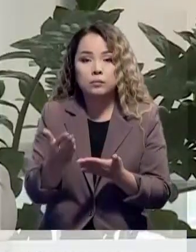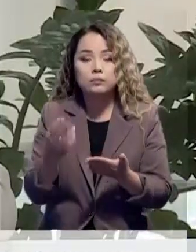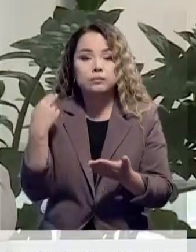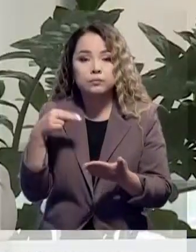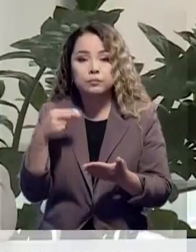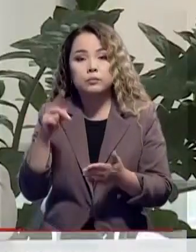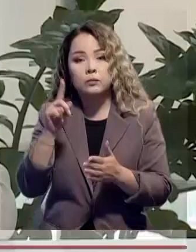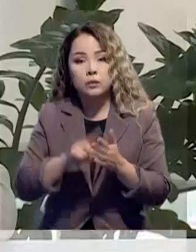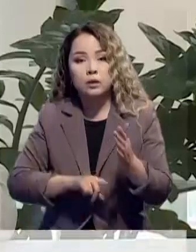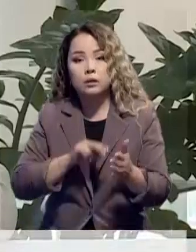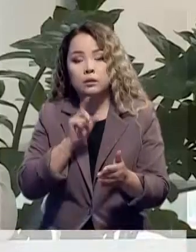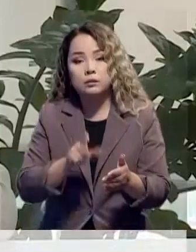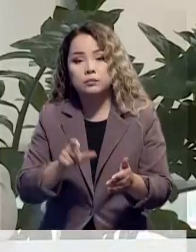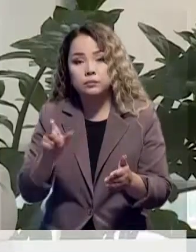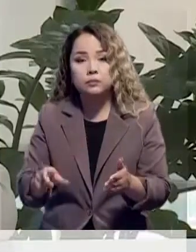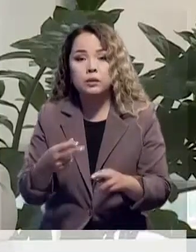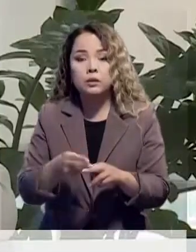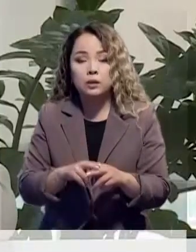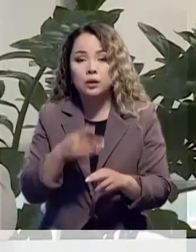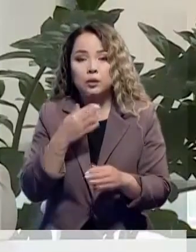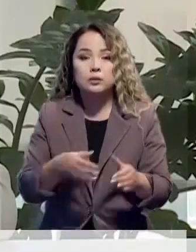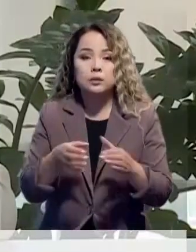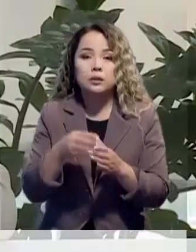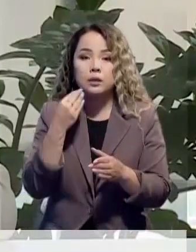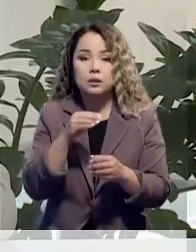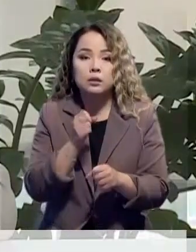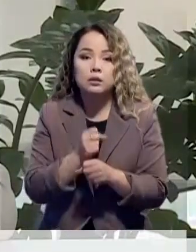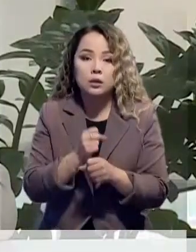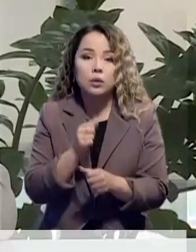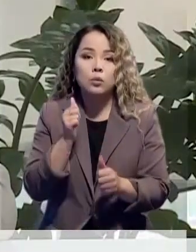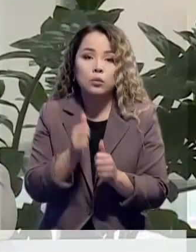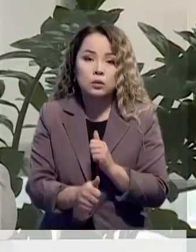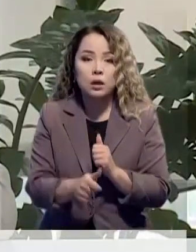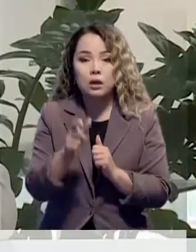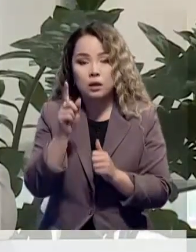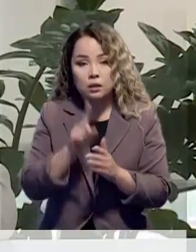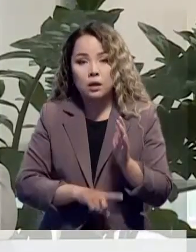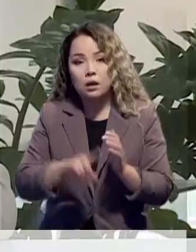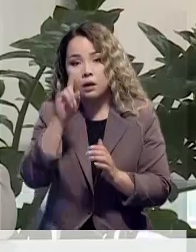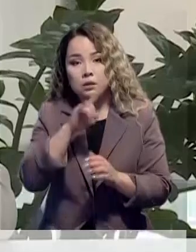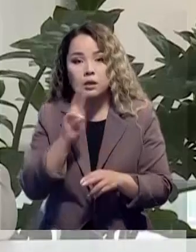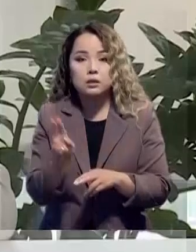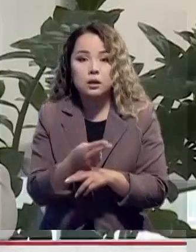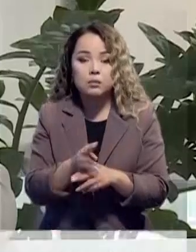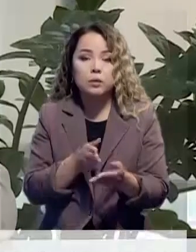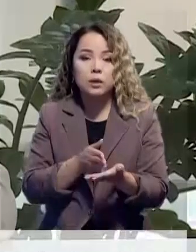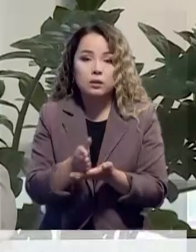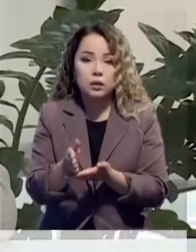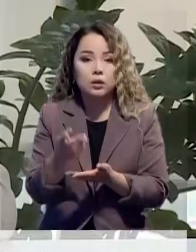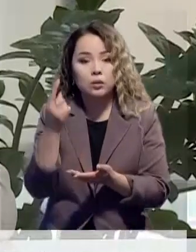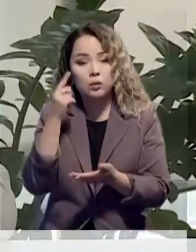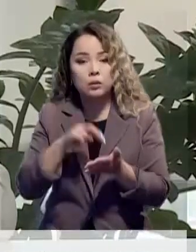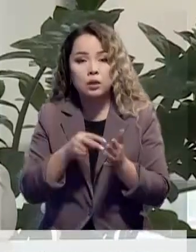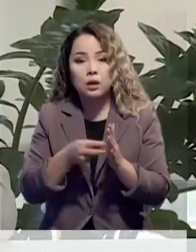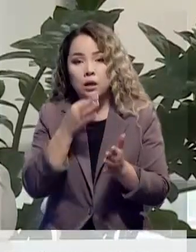Президент адал азамат, ұлттың жаңа сапасын қалыптастыруға, зерделі, озық, адал қазақстандықтар тәрбиелеуге бағытталған бірқатар ойларды